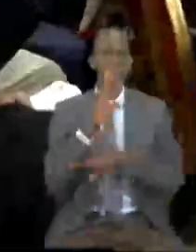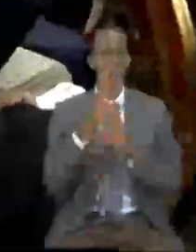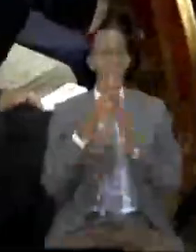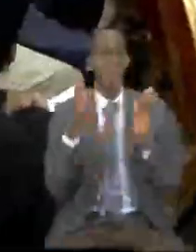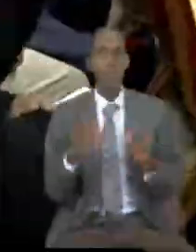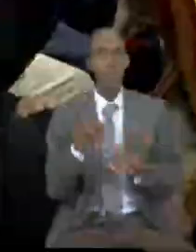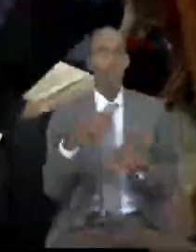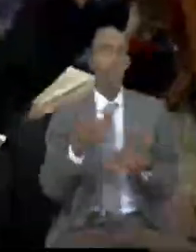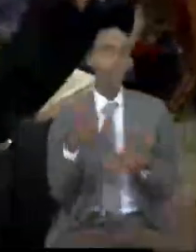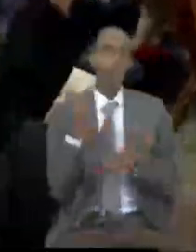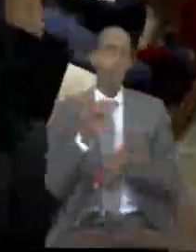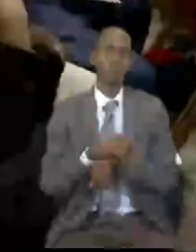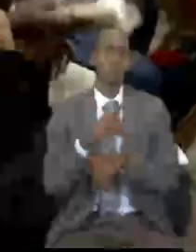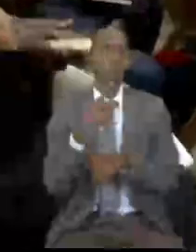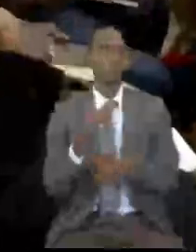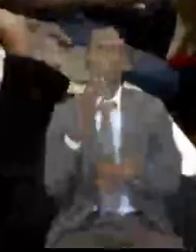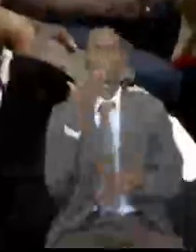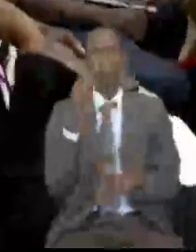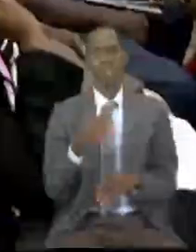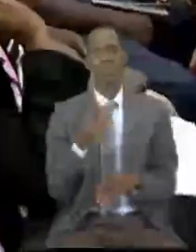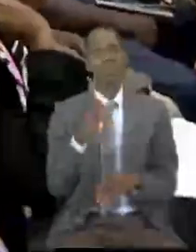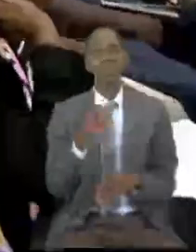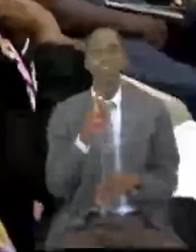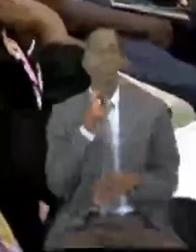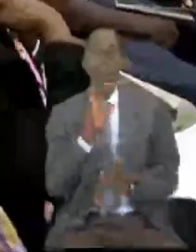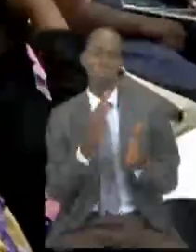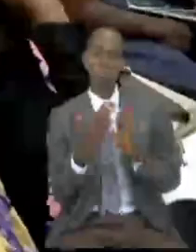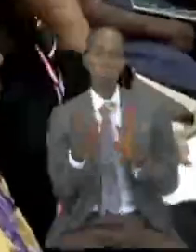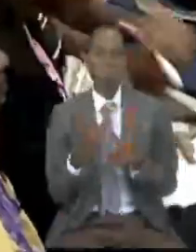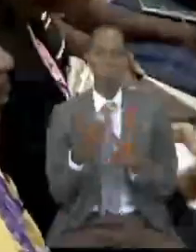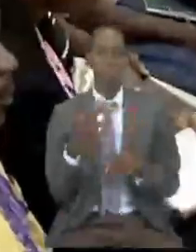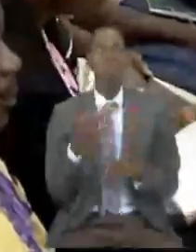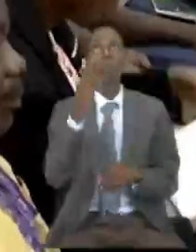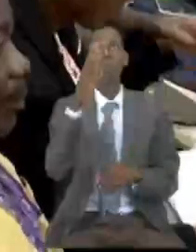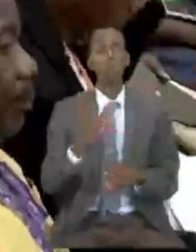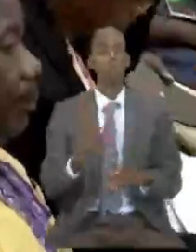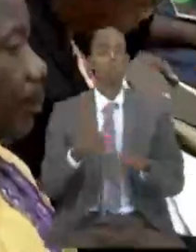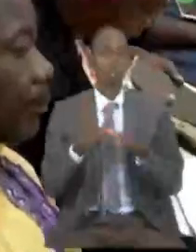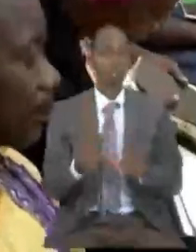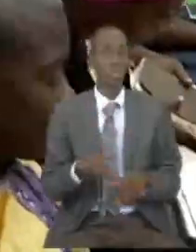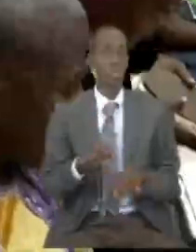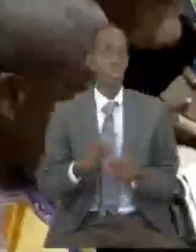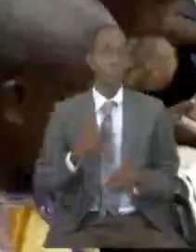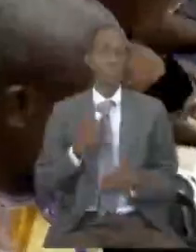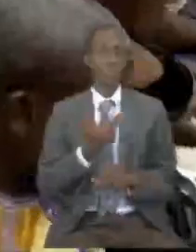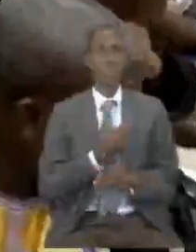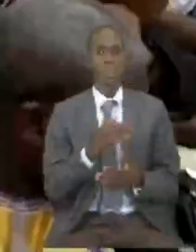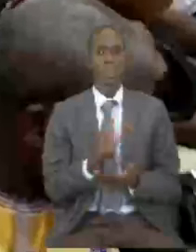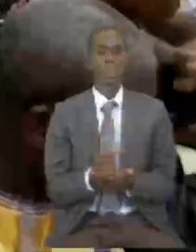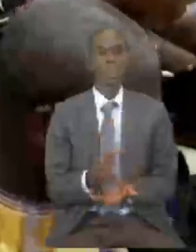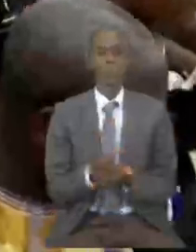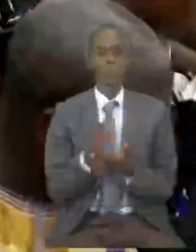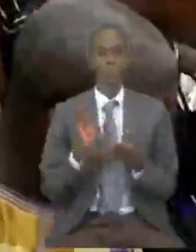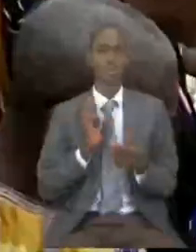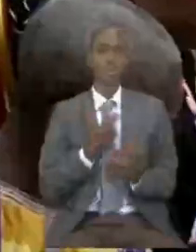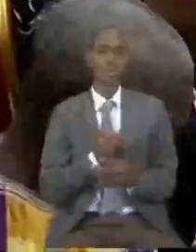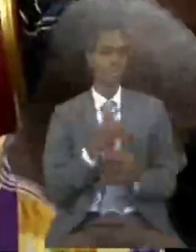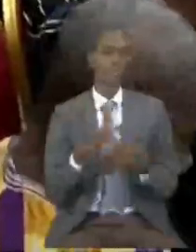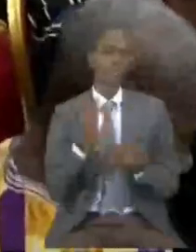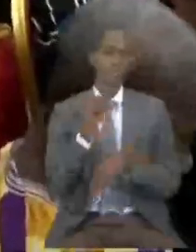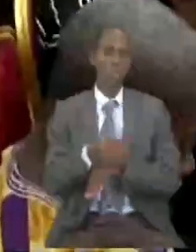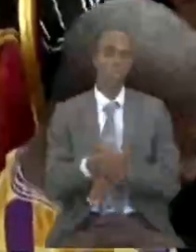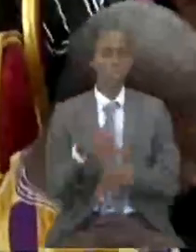avez vaincu le malin. Et c'est pas la parole de Dieu qui demeure en nous qu'on vainc le malin.